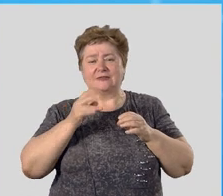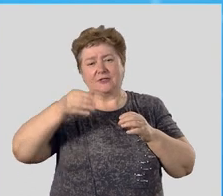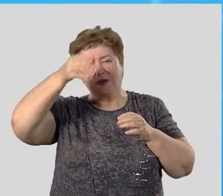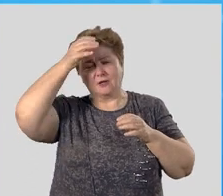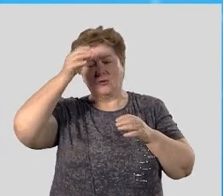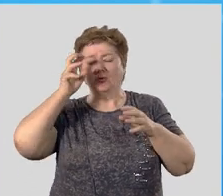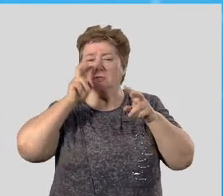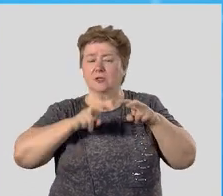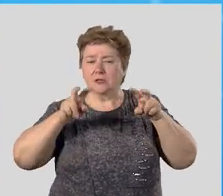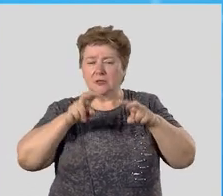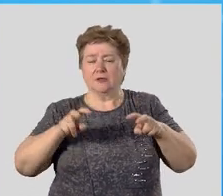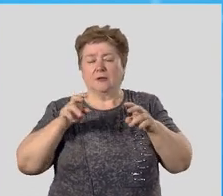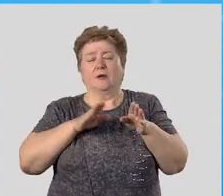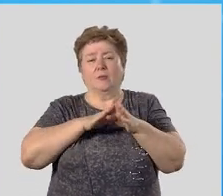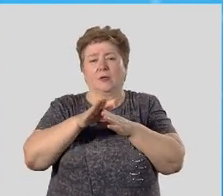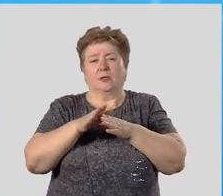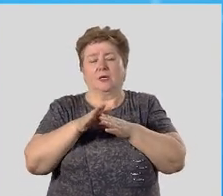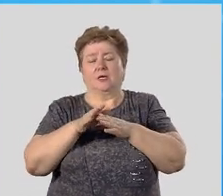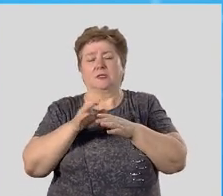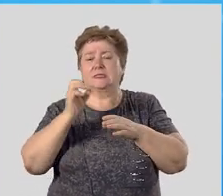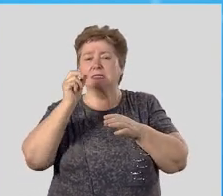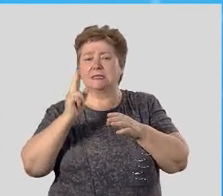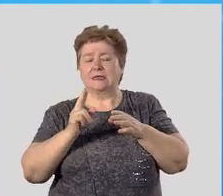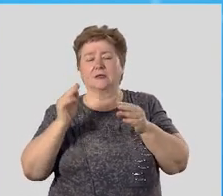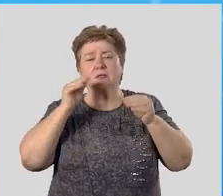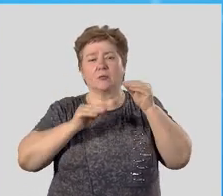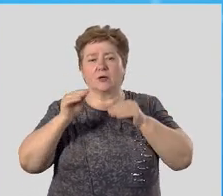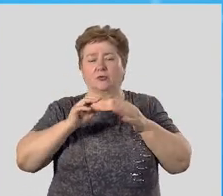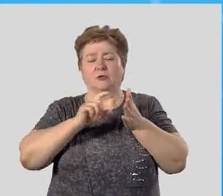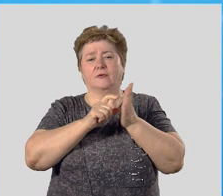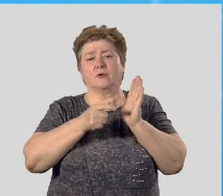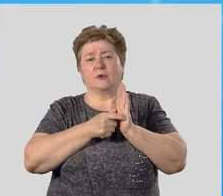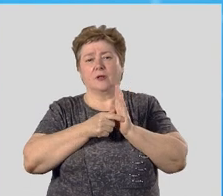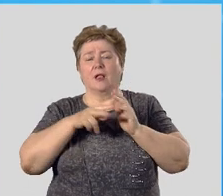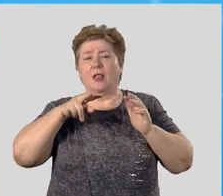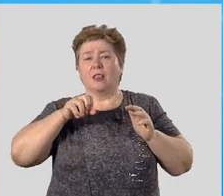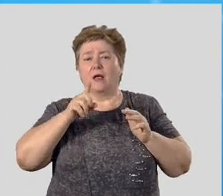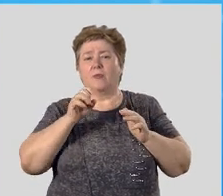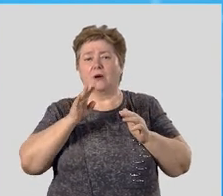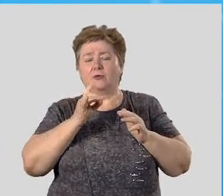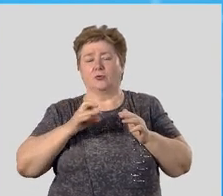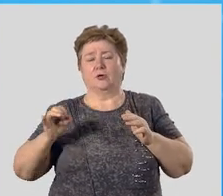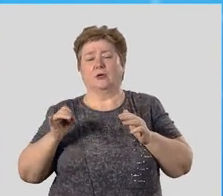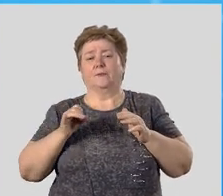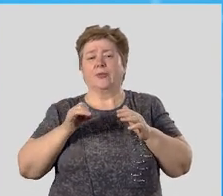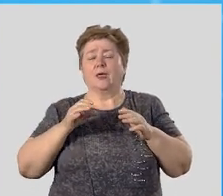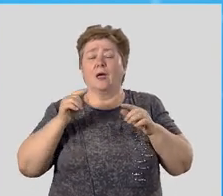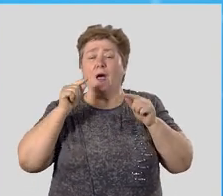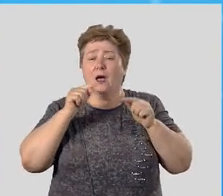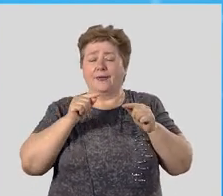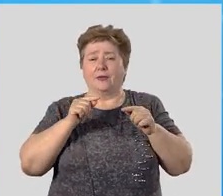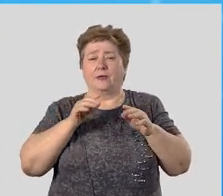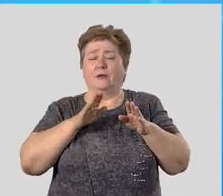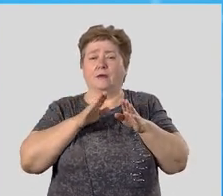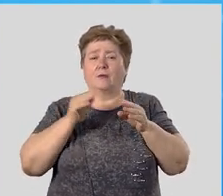естественно-научных исследований проводится в специально оборудованных помещениях, лабораториях. Они